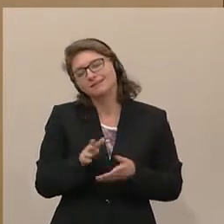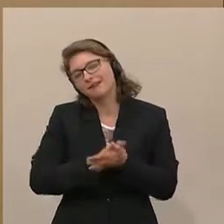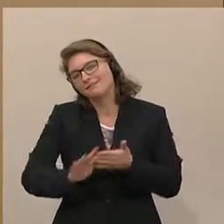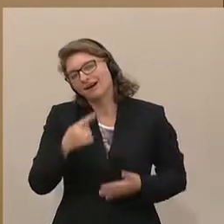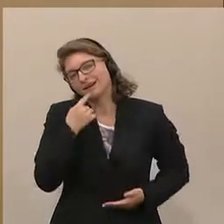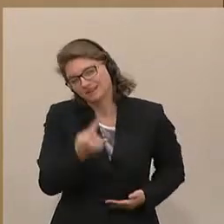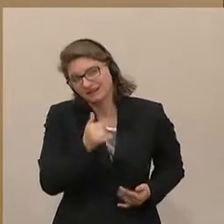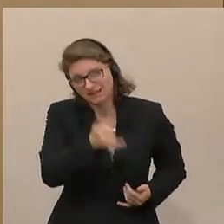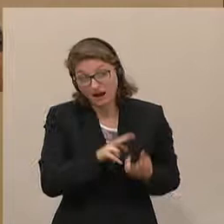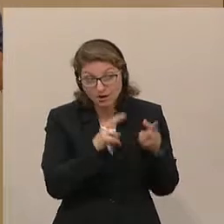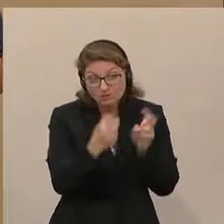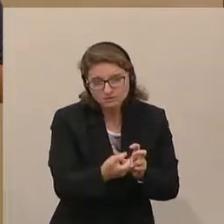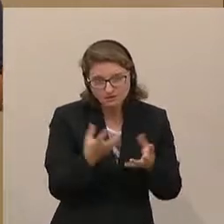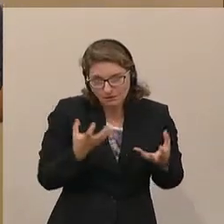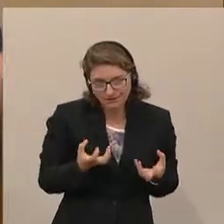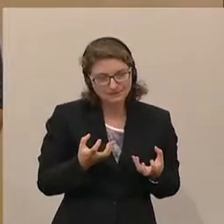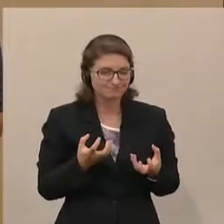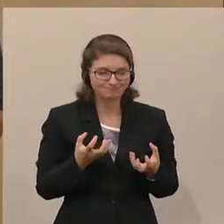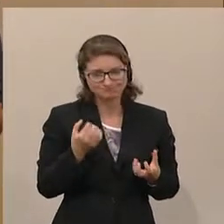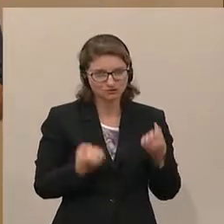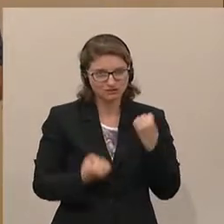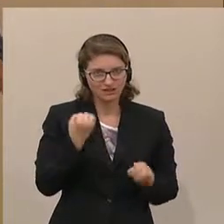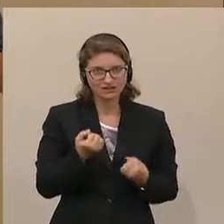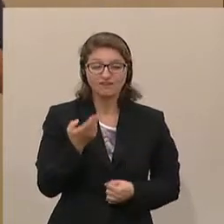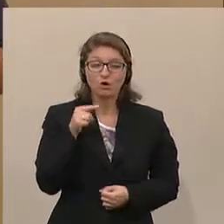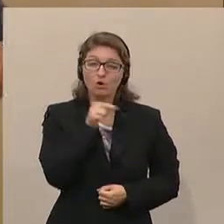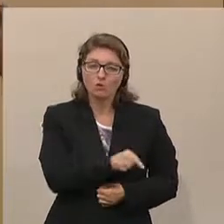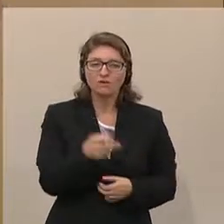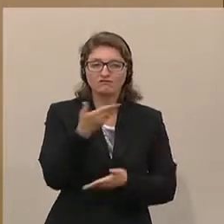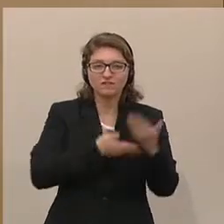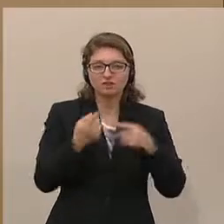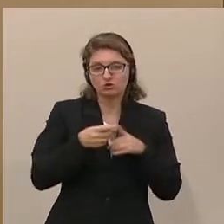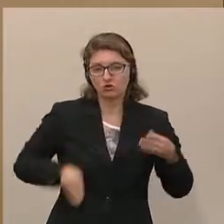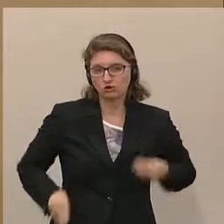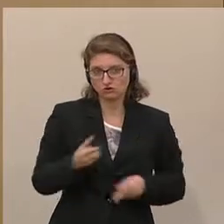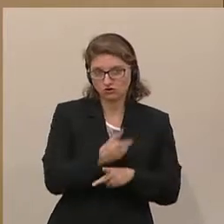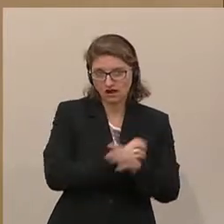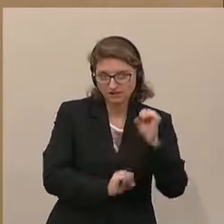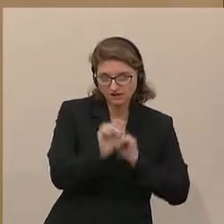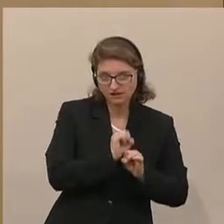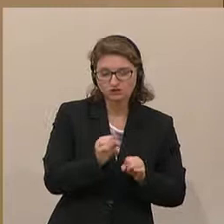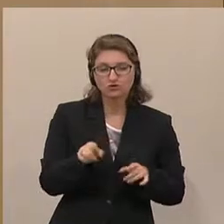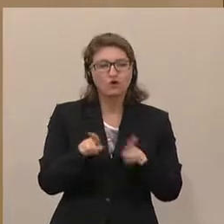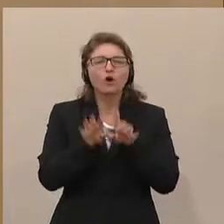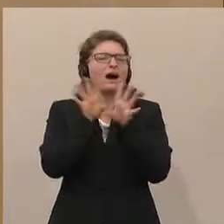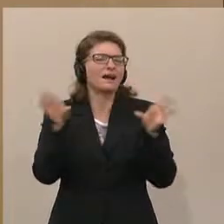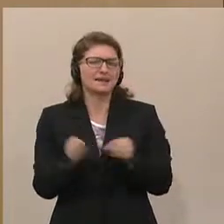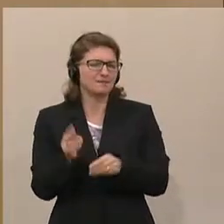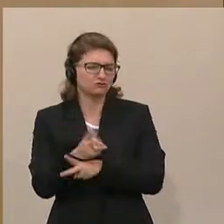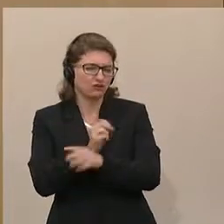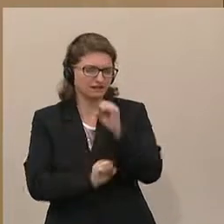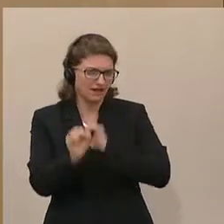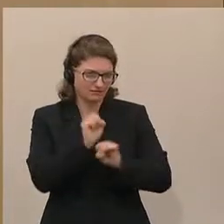getan. Denn nach wie vor ist sowohl die WKStA als auch die Staatsanwaltschaft ganz allgemein